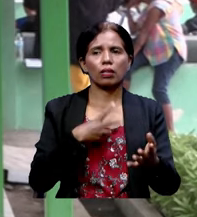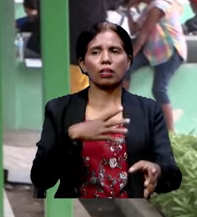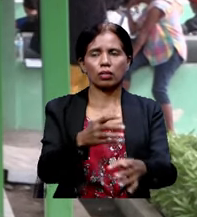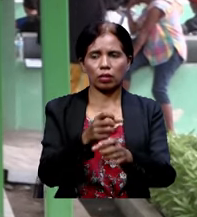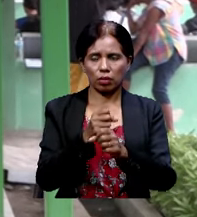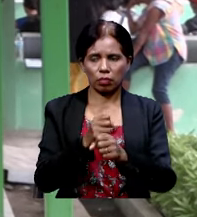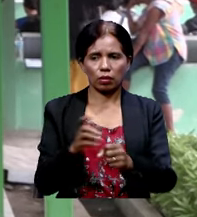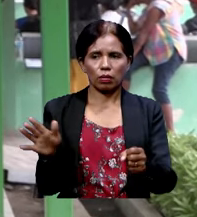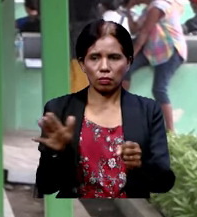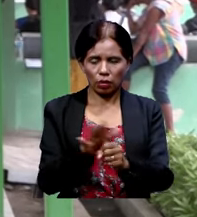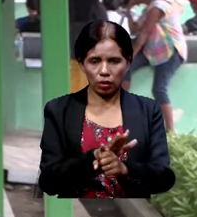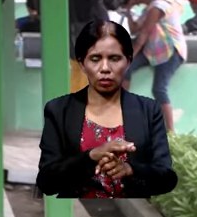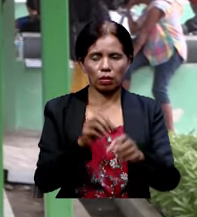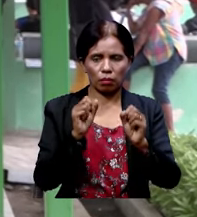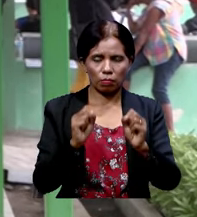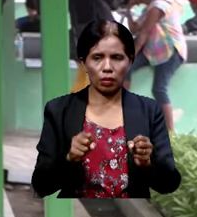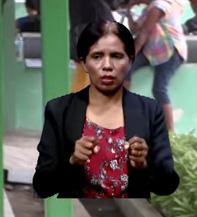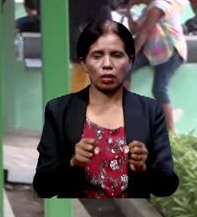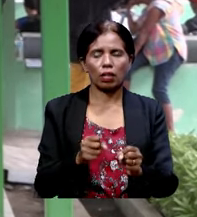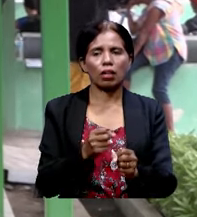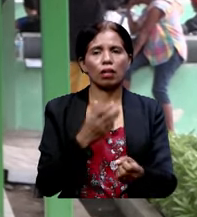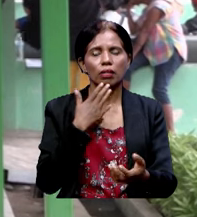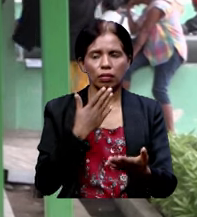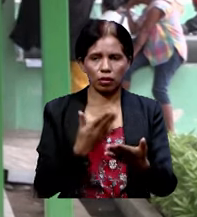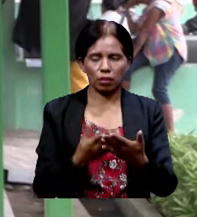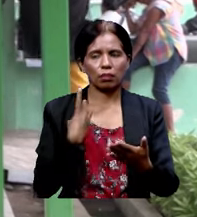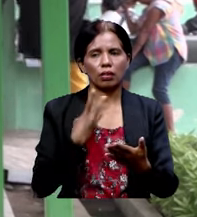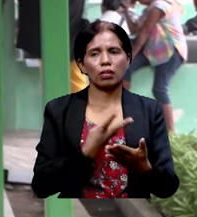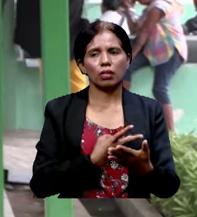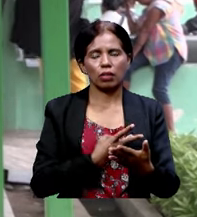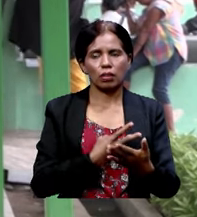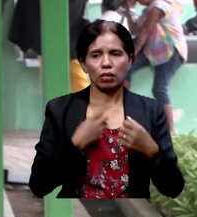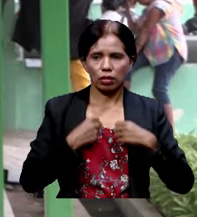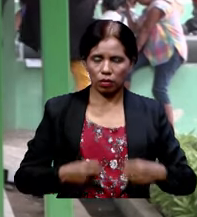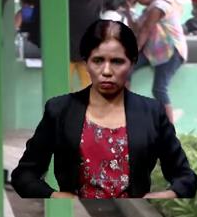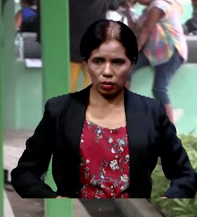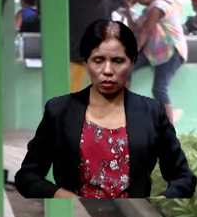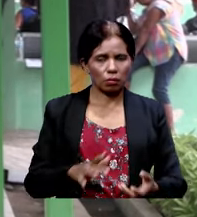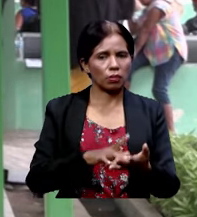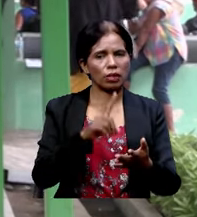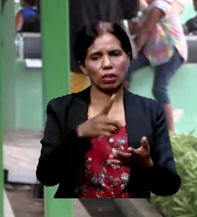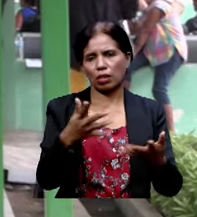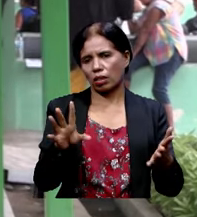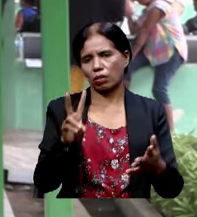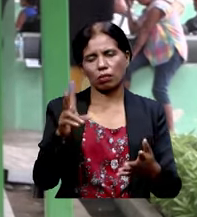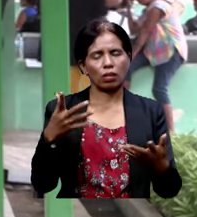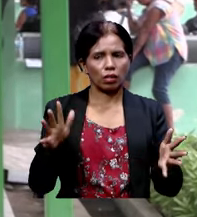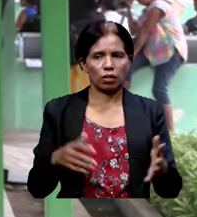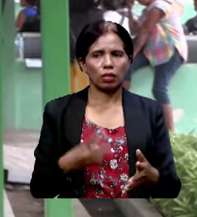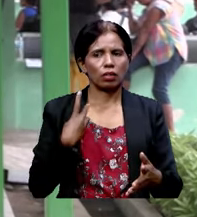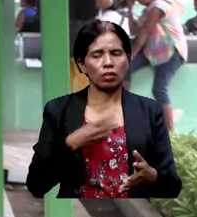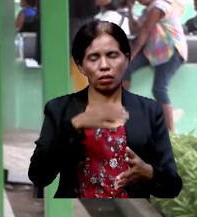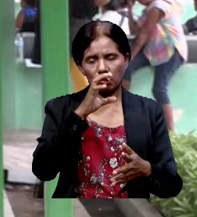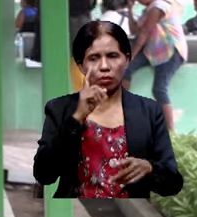moruk ne complete para bele ko ura itania moras agora ai moruk mai makadia ida laia rua laia ne ita emu la